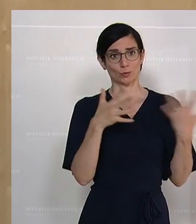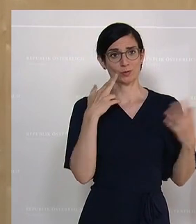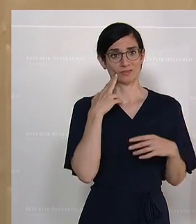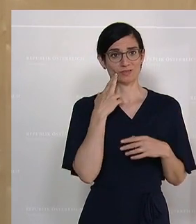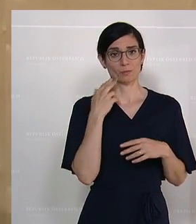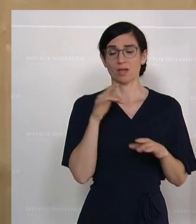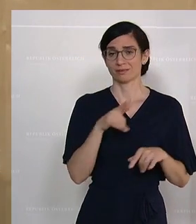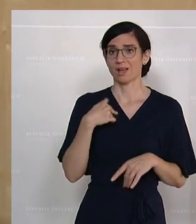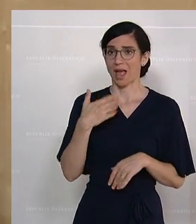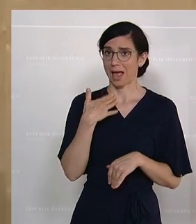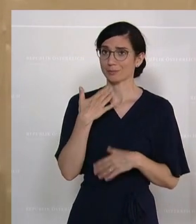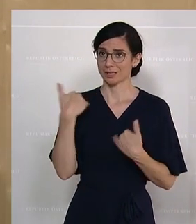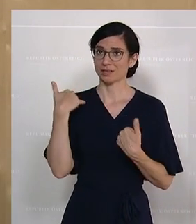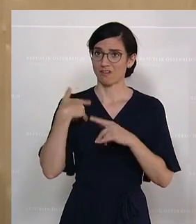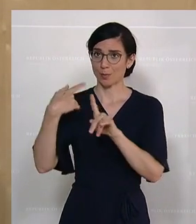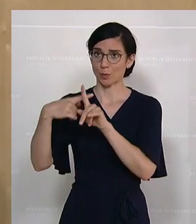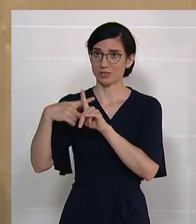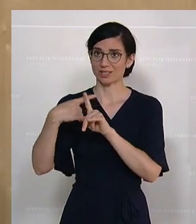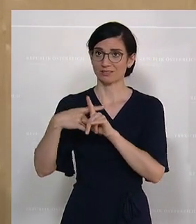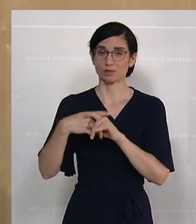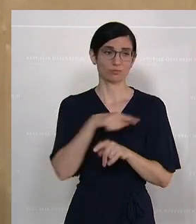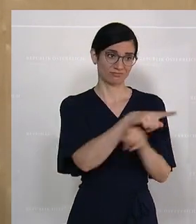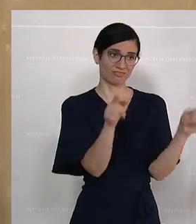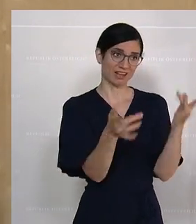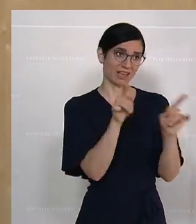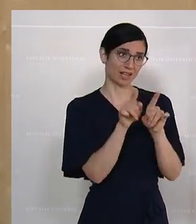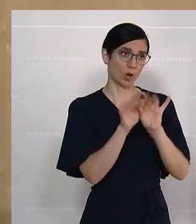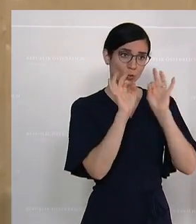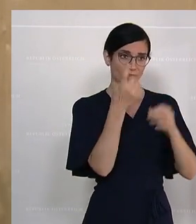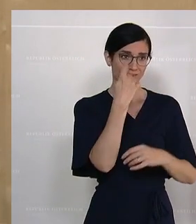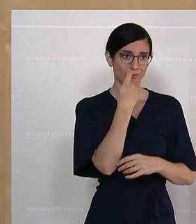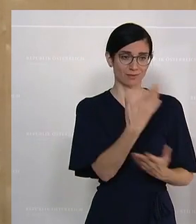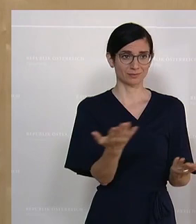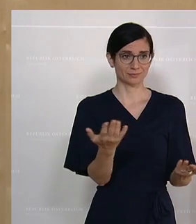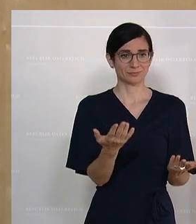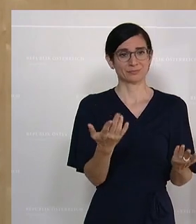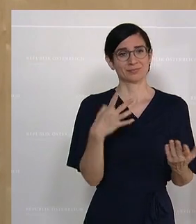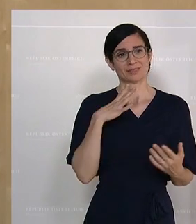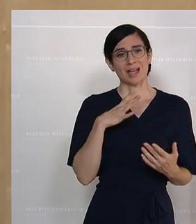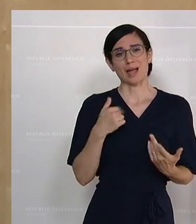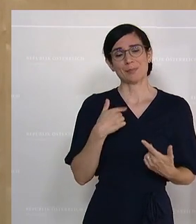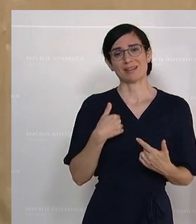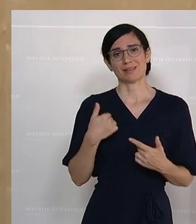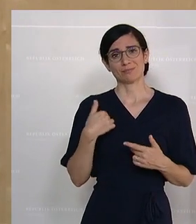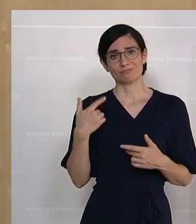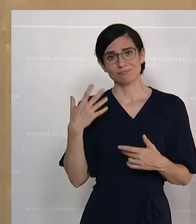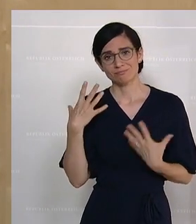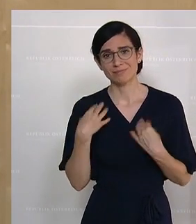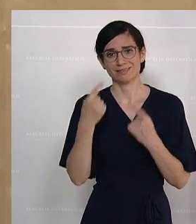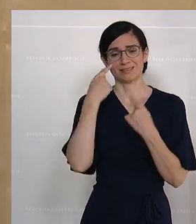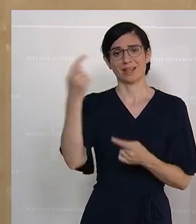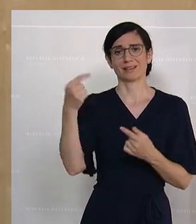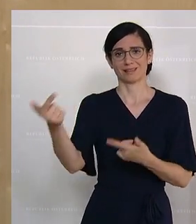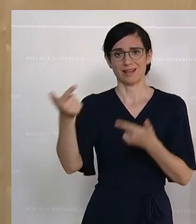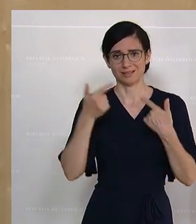gemacht wurde und sprechen auch die gute absicht nicht ab und die sprechen gar nichts ob ich lade sie nur eins anzuerkennen